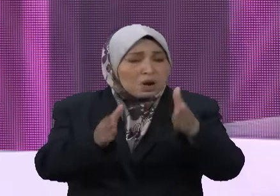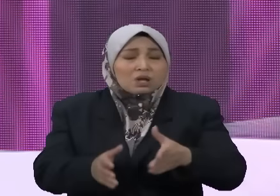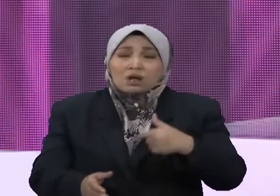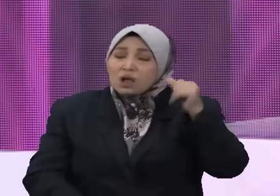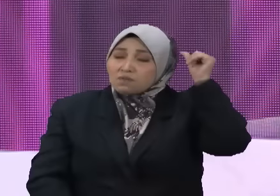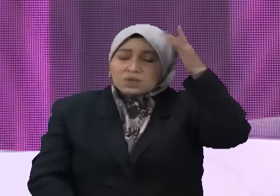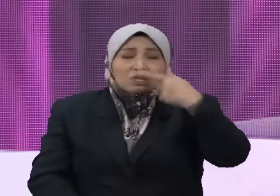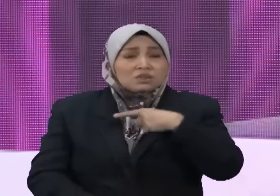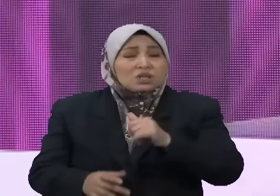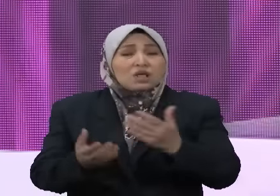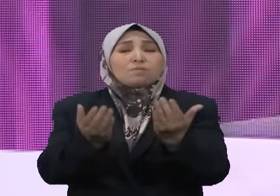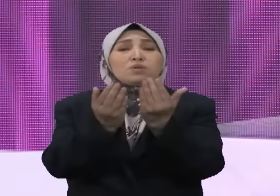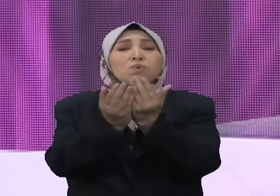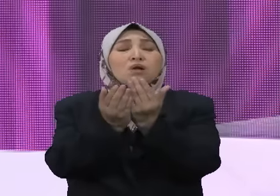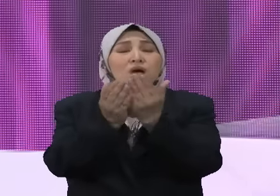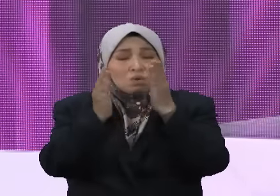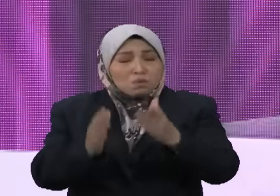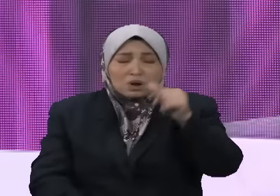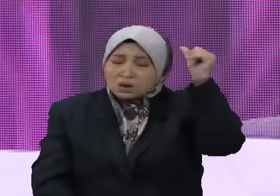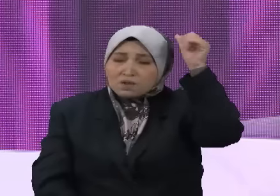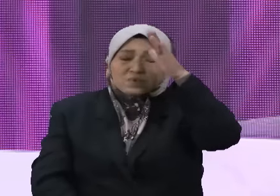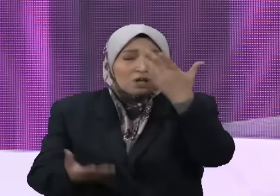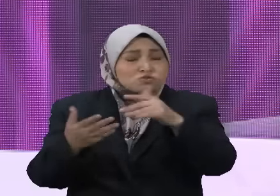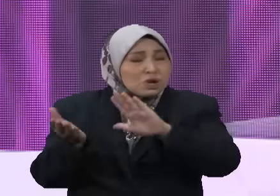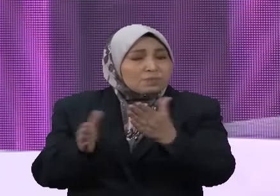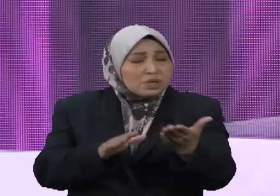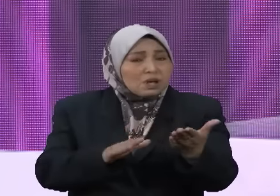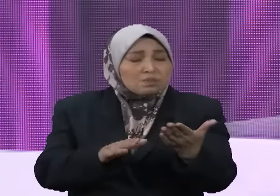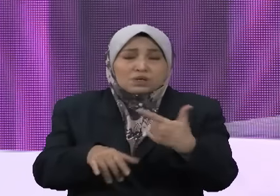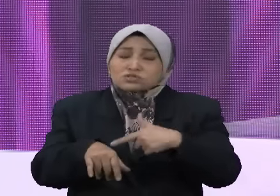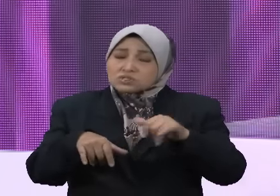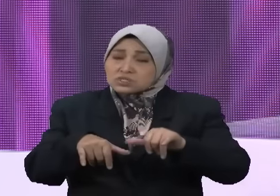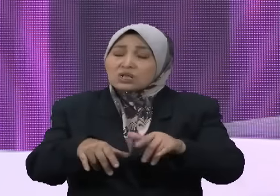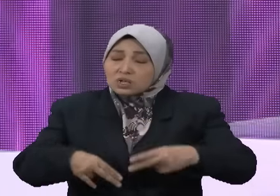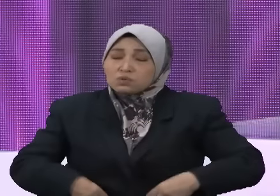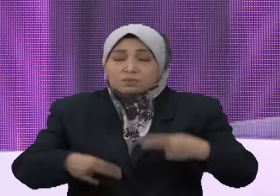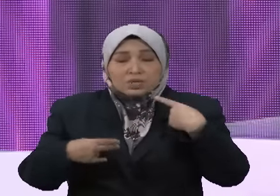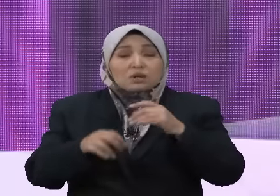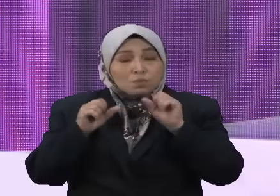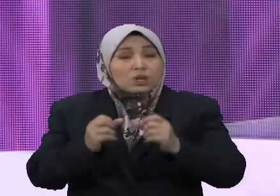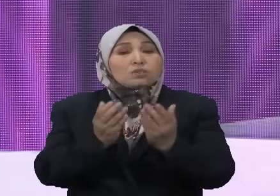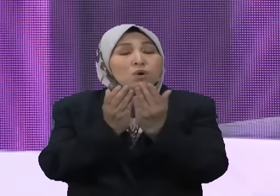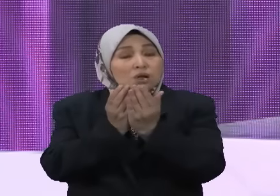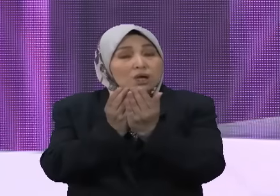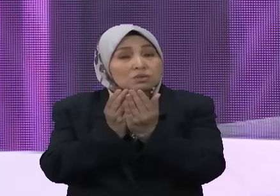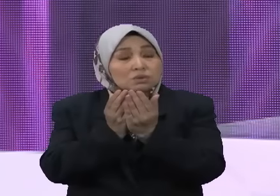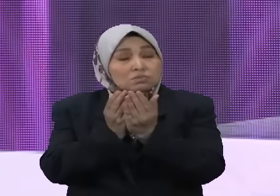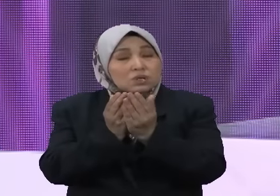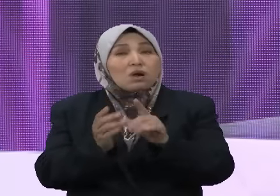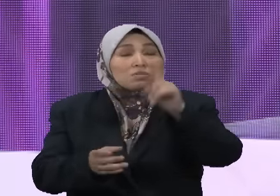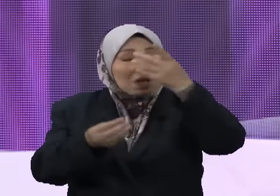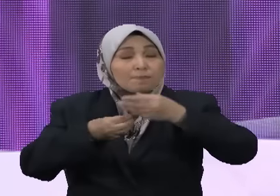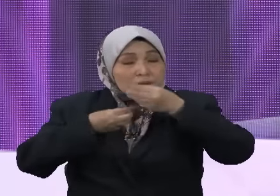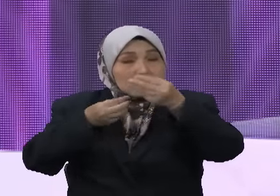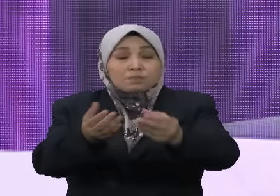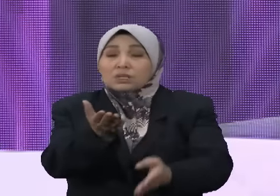ataupun kita nak mendoakan orang kafir yang telah meninggal kalau Masa dia masih hidup kita boleh doakan er mereka supaya Allah berikan kepada